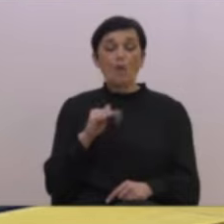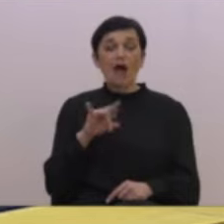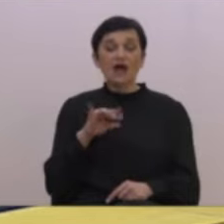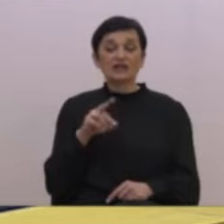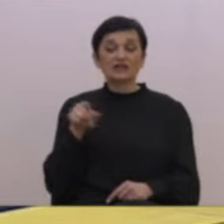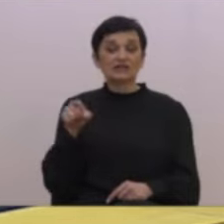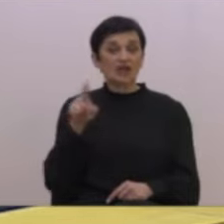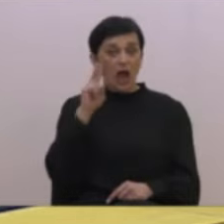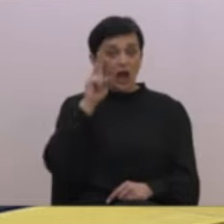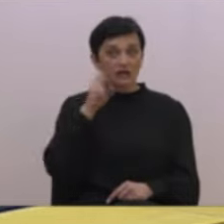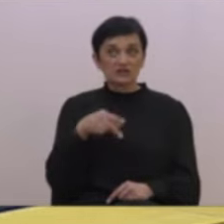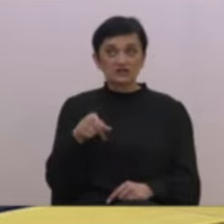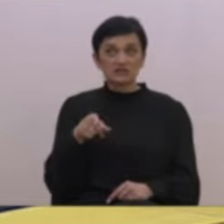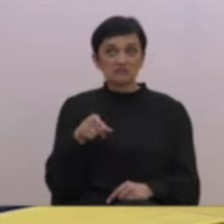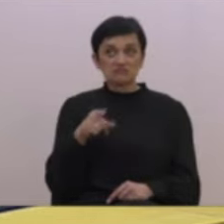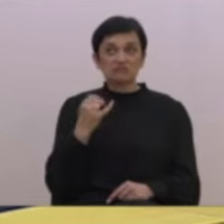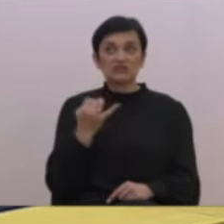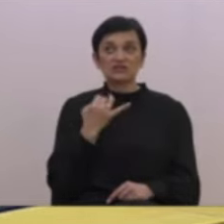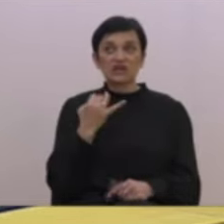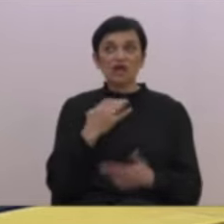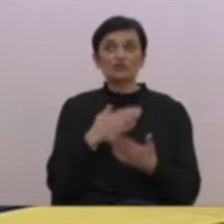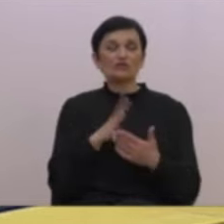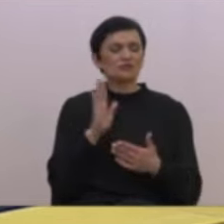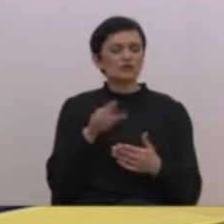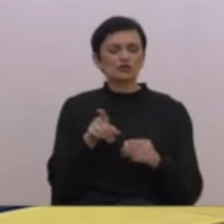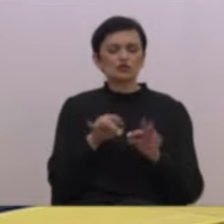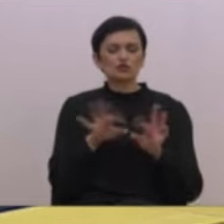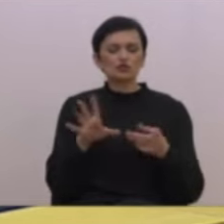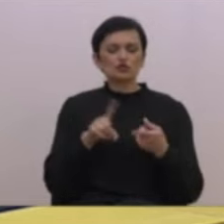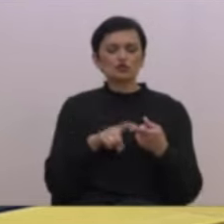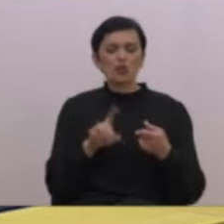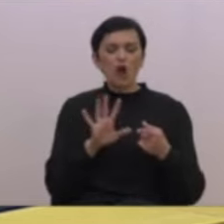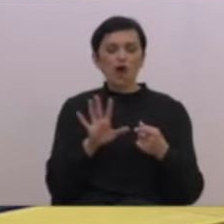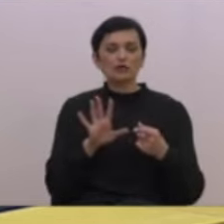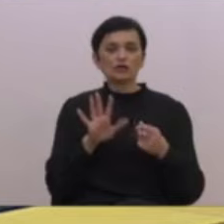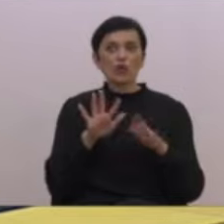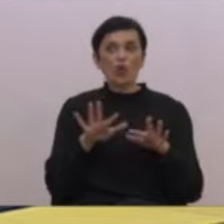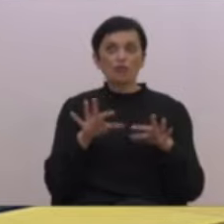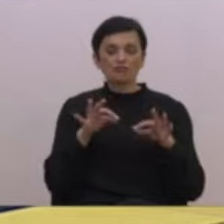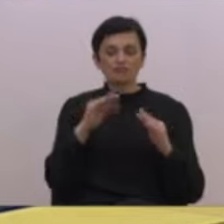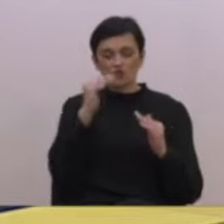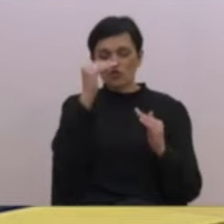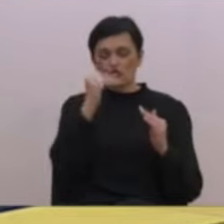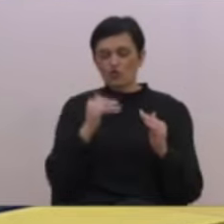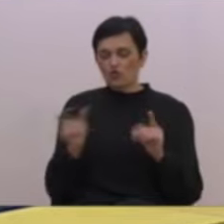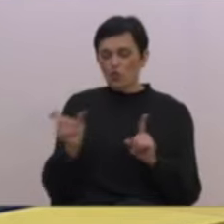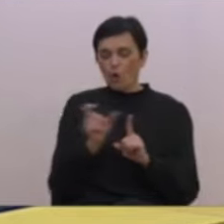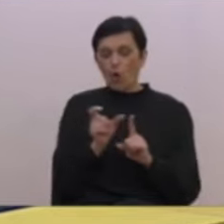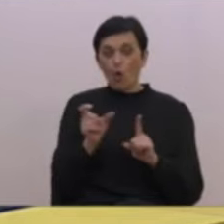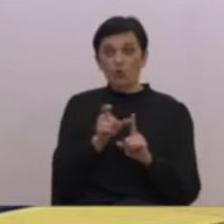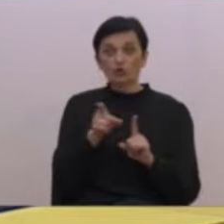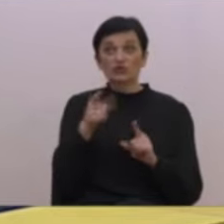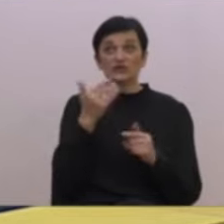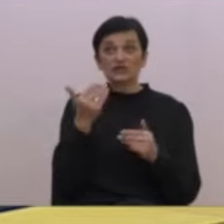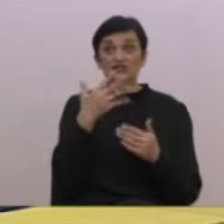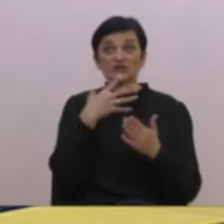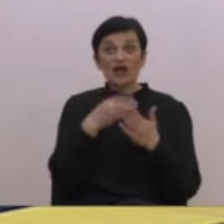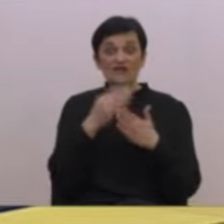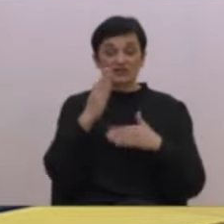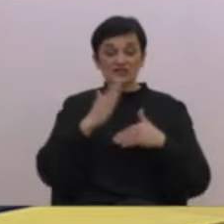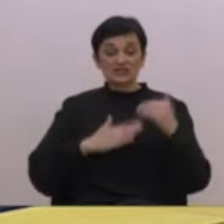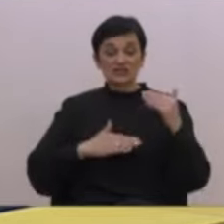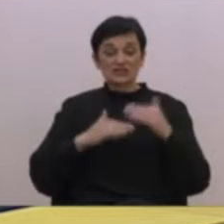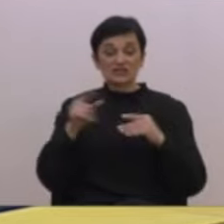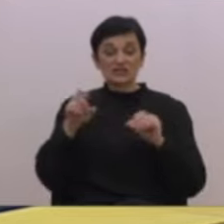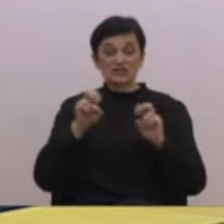ეს არიცის, ასევე საინტერესოა, მაგრამ არაფერს ვარ შეარის კოტირებ უბრალოდ. ნუ გარდა იმისა, რომ თეონა კუბარდია იმ თავის სპეციალიზაციას, რომელიც ამბობს,